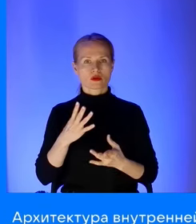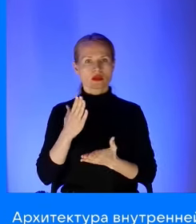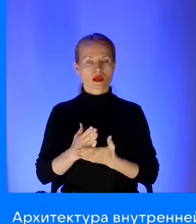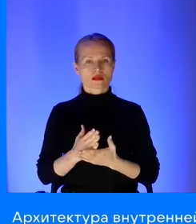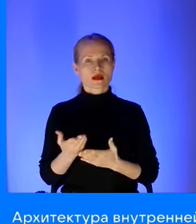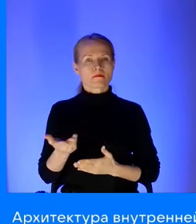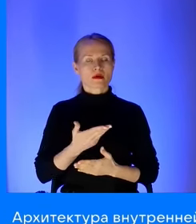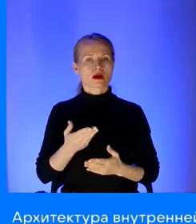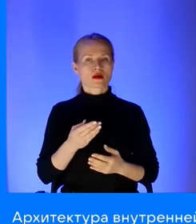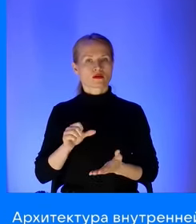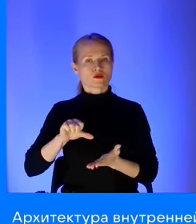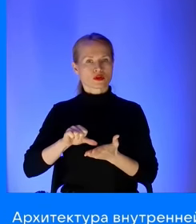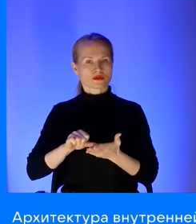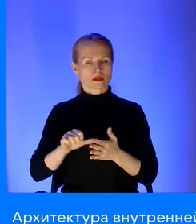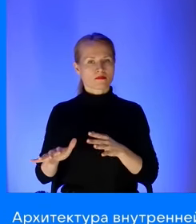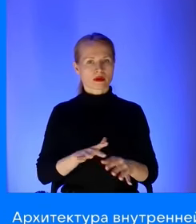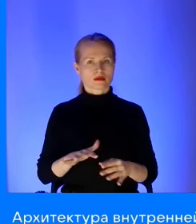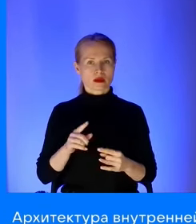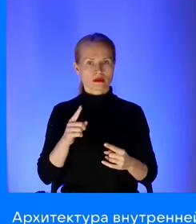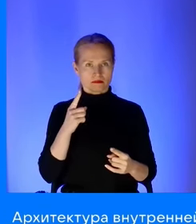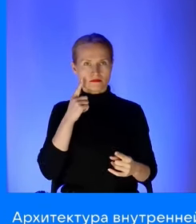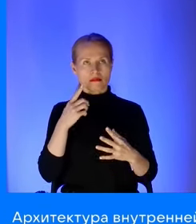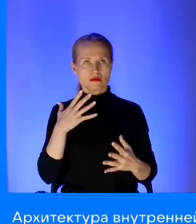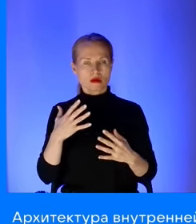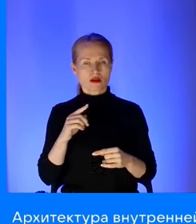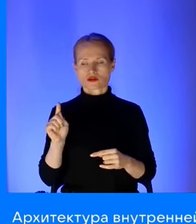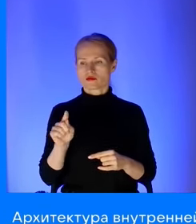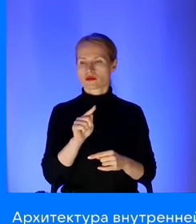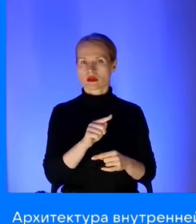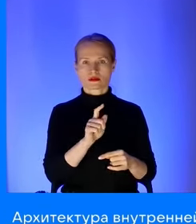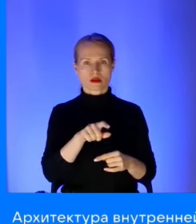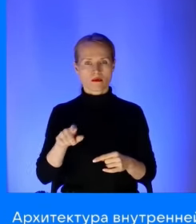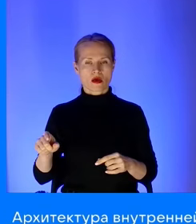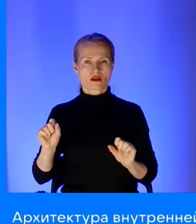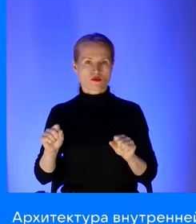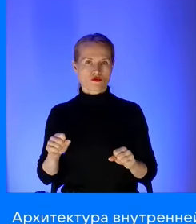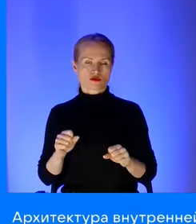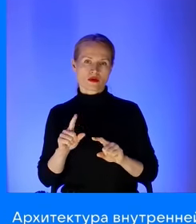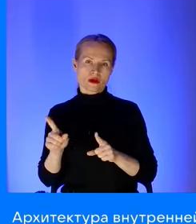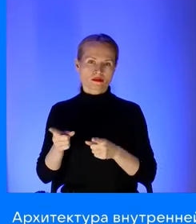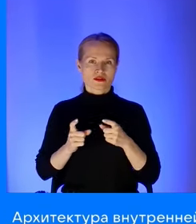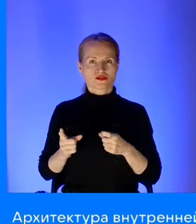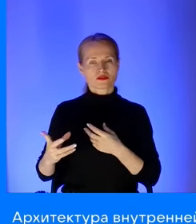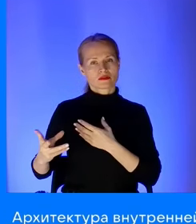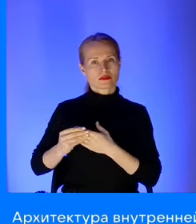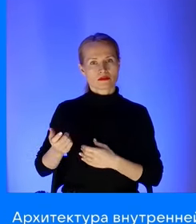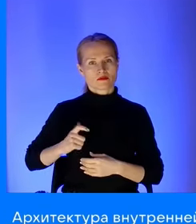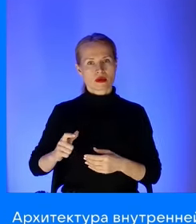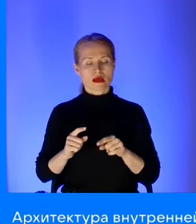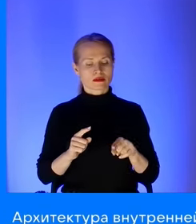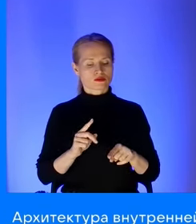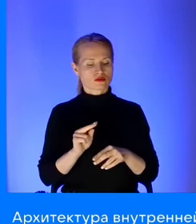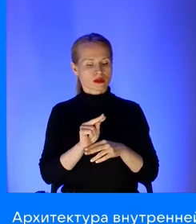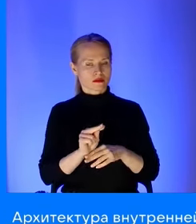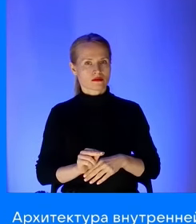мы как участники этого процесса понимали что вот этих ребят можно там активно затащить здесь требуется доработки такого-то